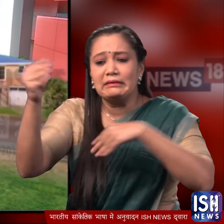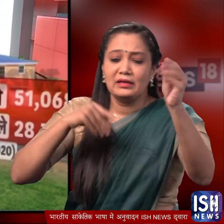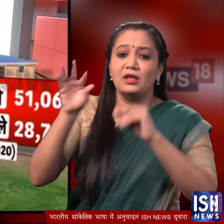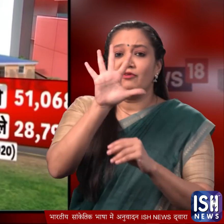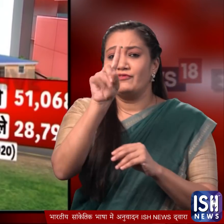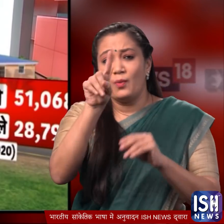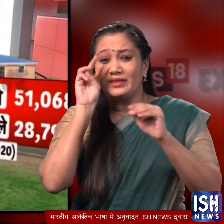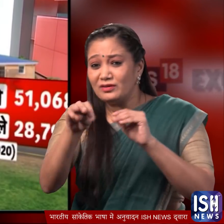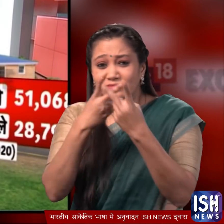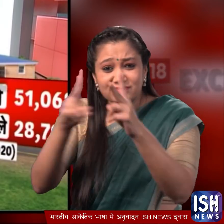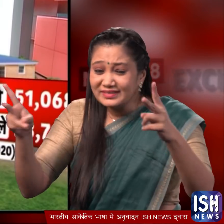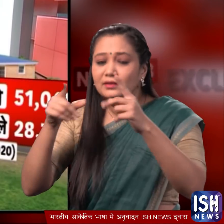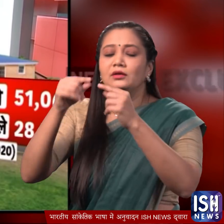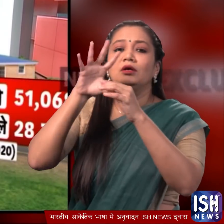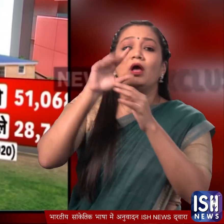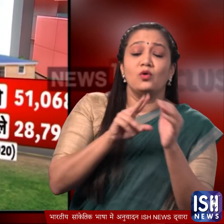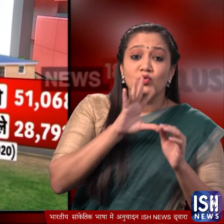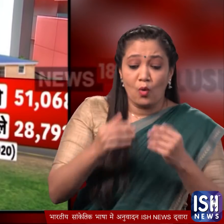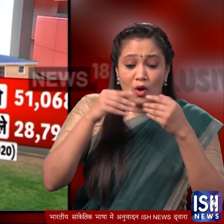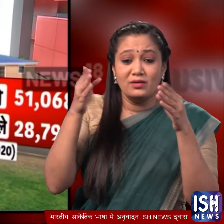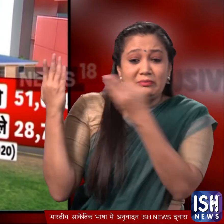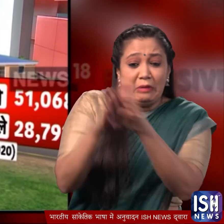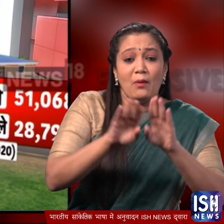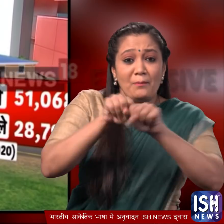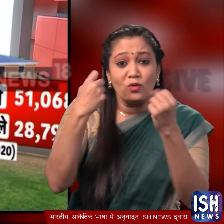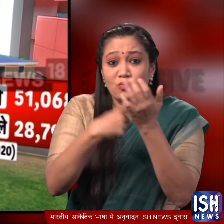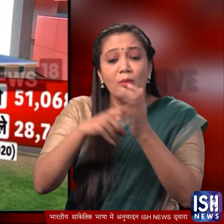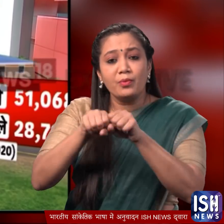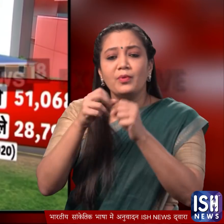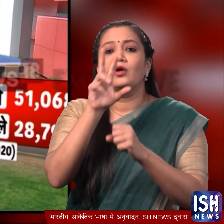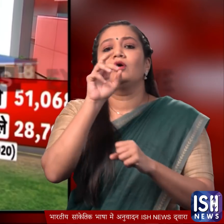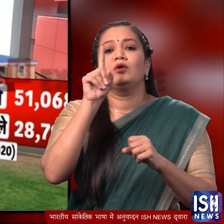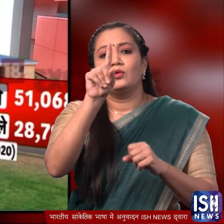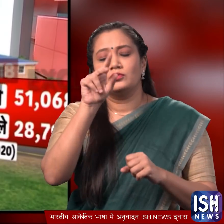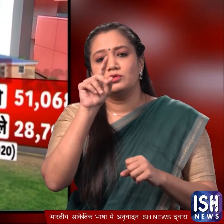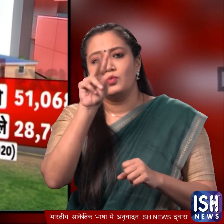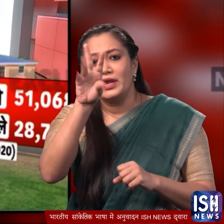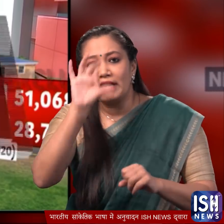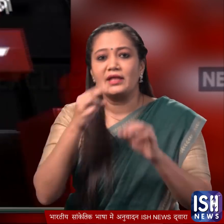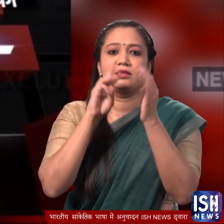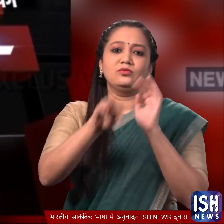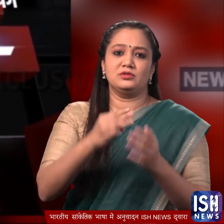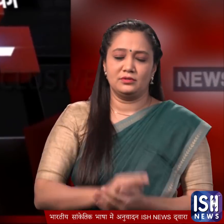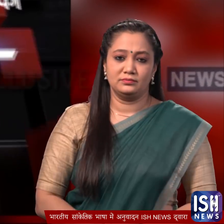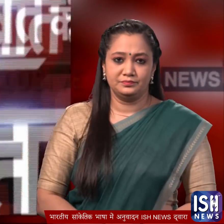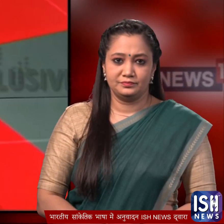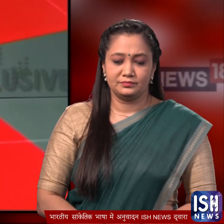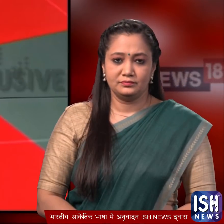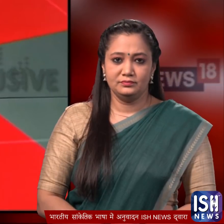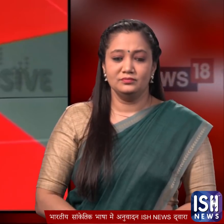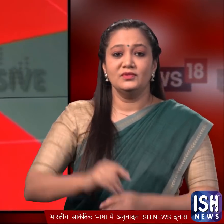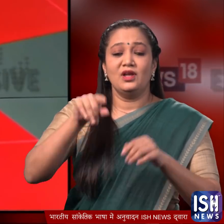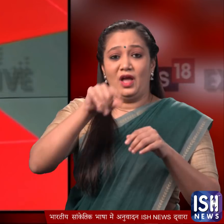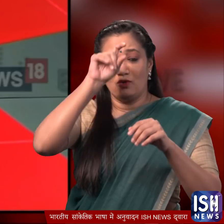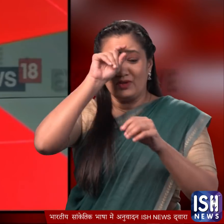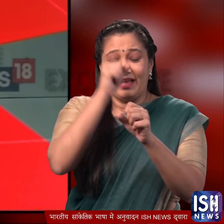कुल 51,000 अपराध की घटनाओं में लॉकडाउन तोड़ने के 29,000 मामले सामने आए। ये आंकड़े मुंबई पुलिस की ओर से जारी किए गए। गुजरात के सूरत